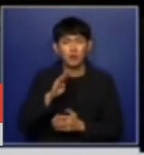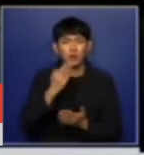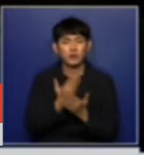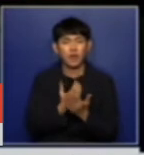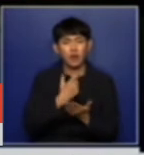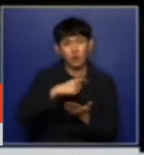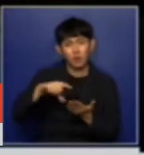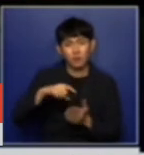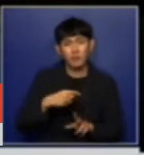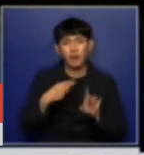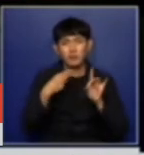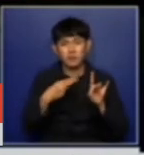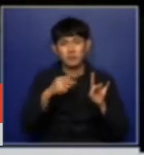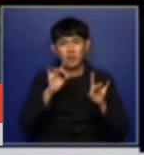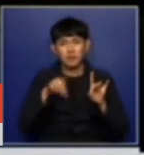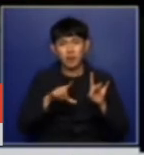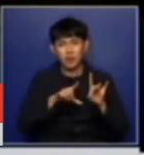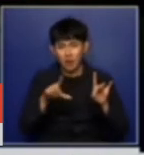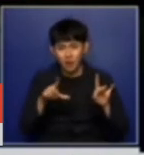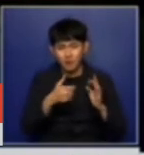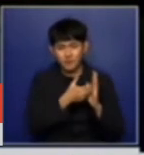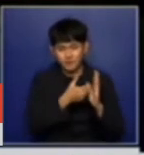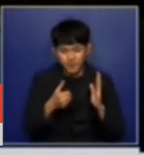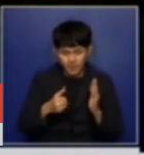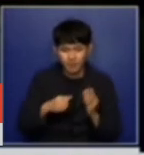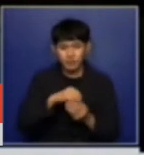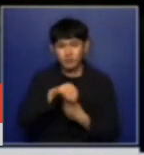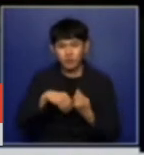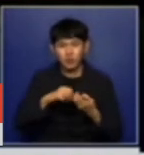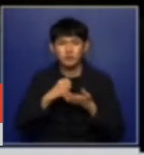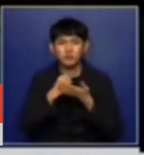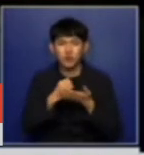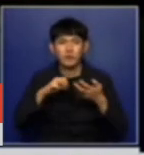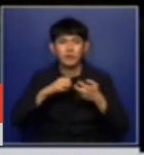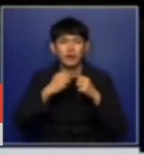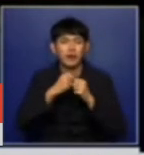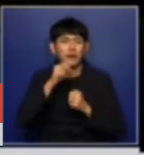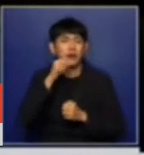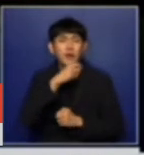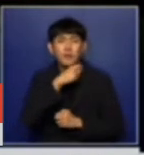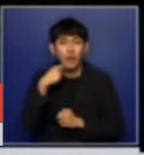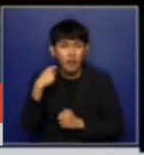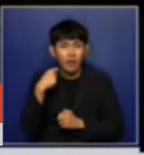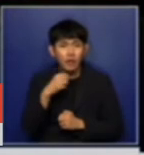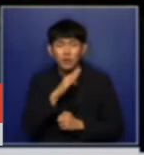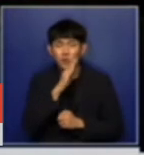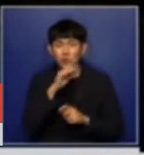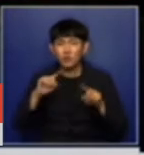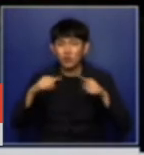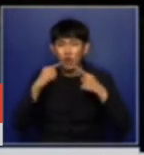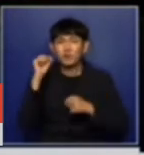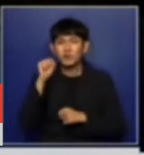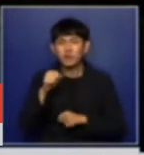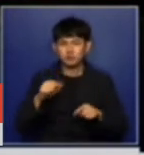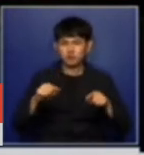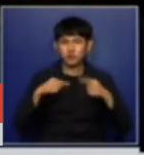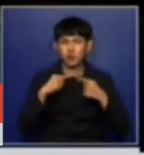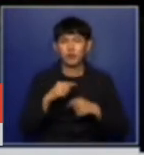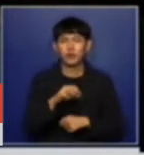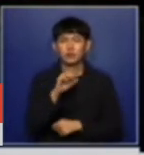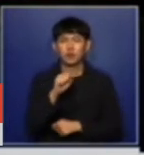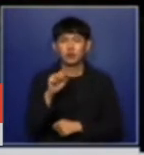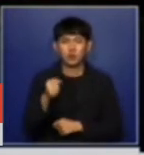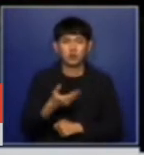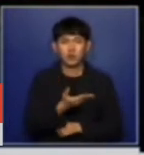88,000 ล้านจะเอาตรงนั้นไปใช้ในการแก้ปัญหาภัยแล้งถ้าใช่ช่วยตอบยืนยันให้กับสมาชิกด้วยนะ